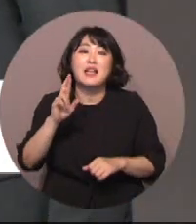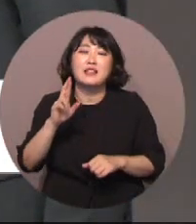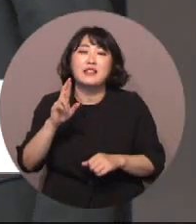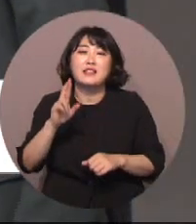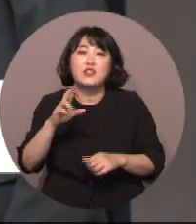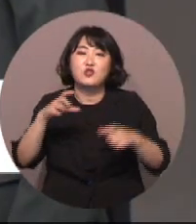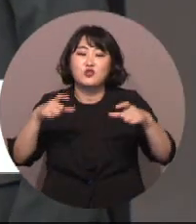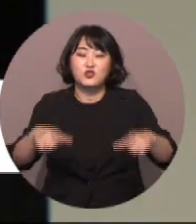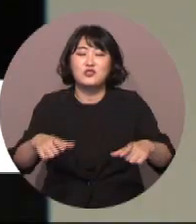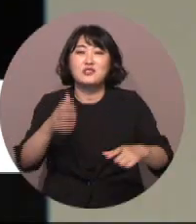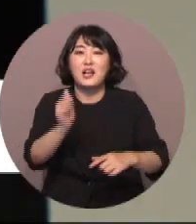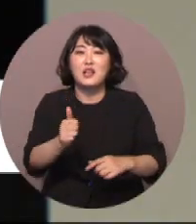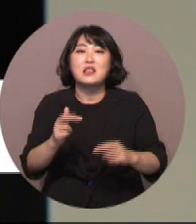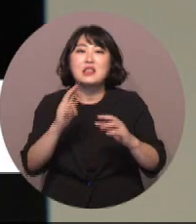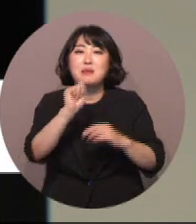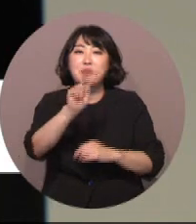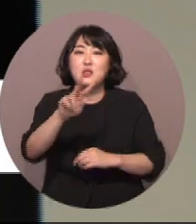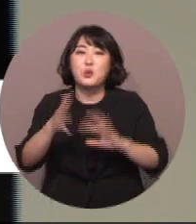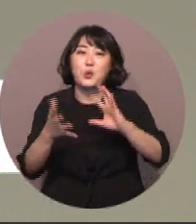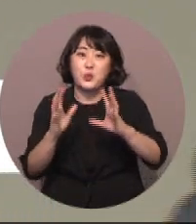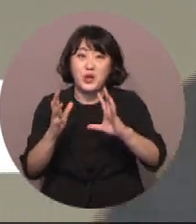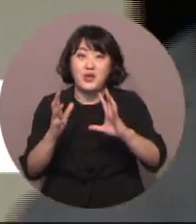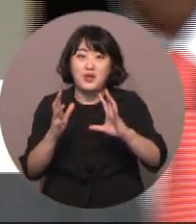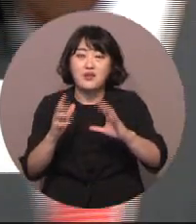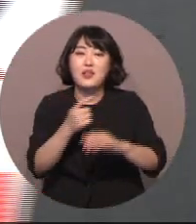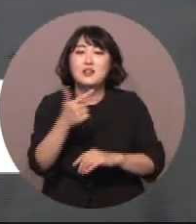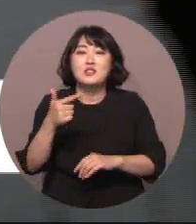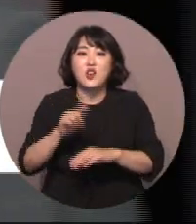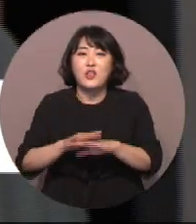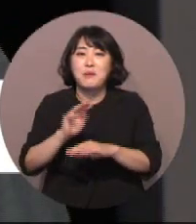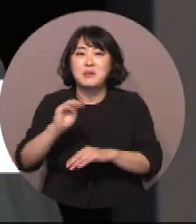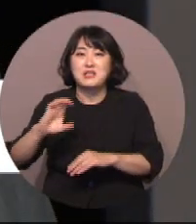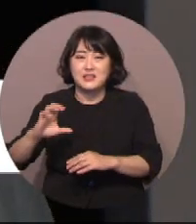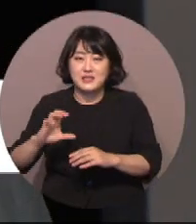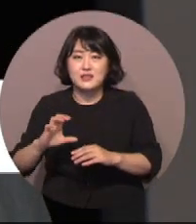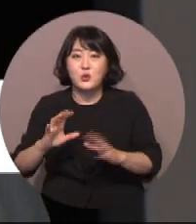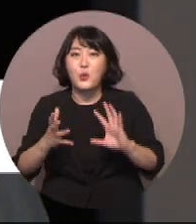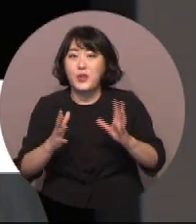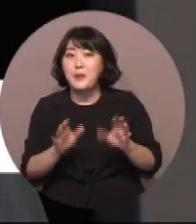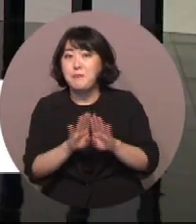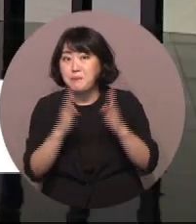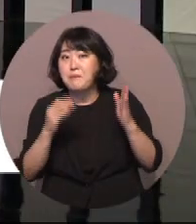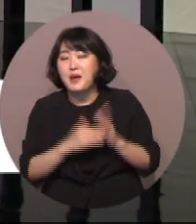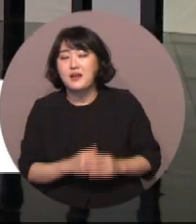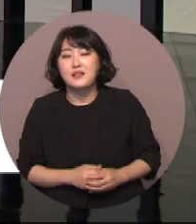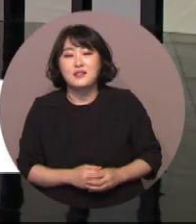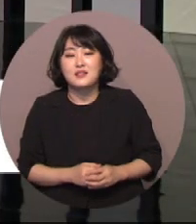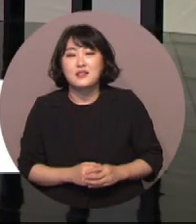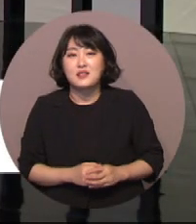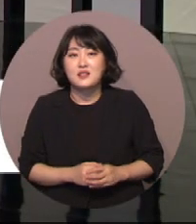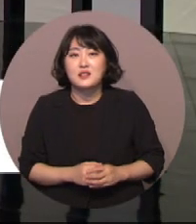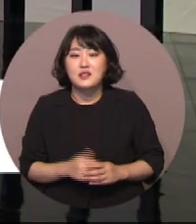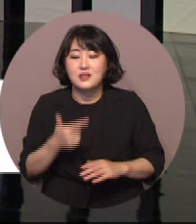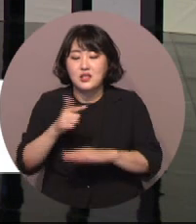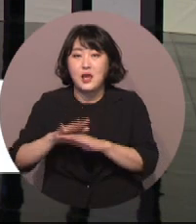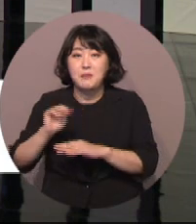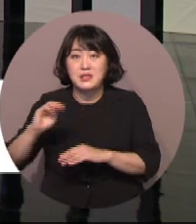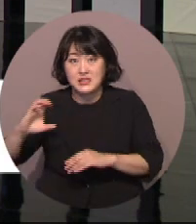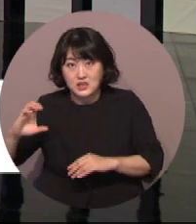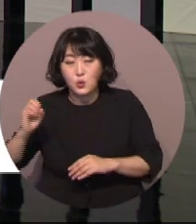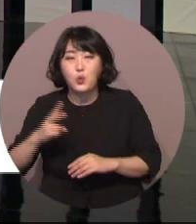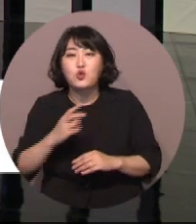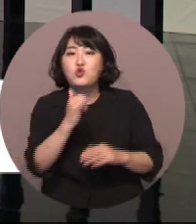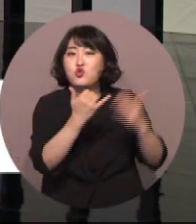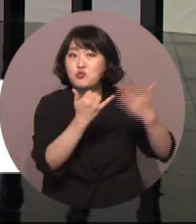선거 후보자 tv 토론회 가 대전 mbc 에서 개최됐습니다 대전 mbc tv 와 유튜브 채널로 방송된 이번